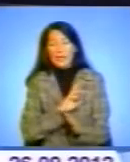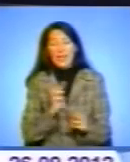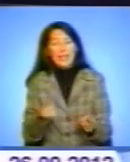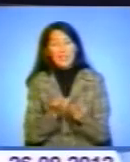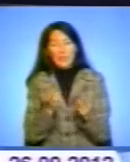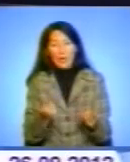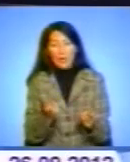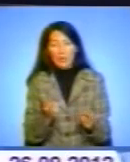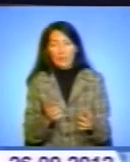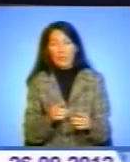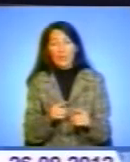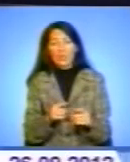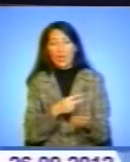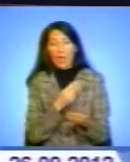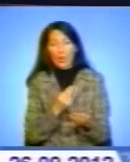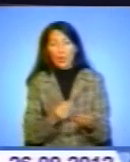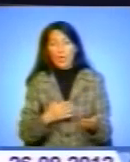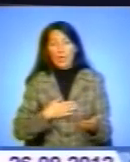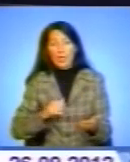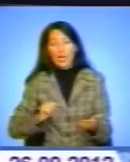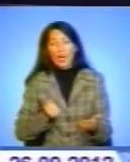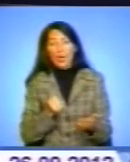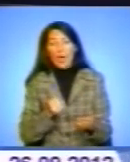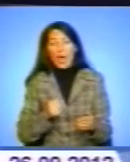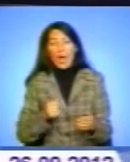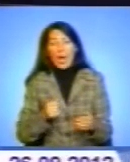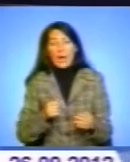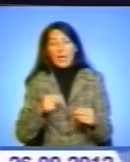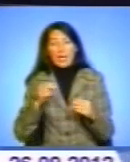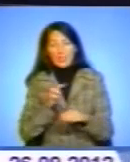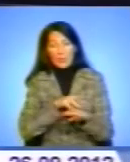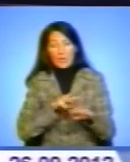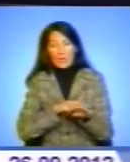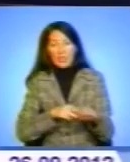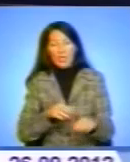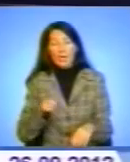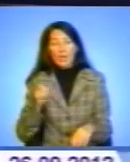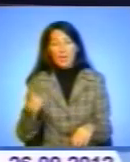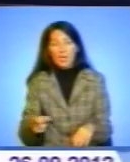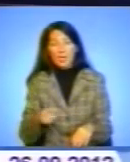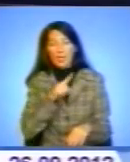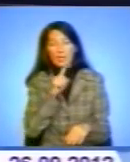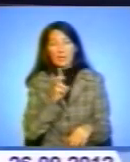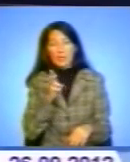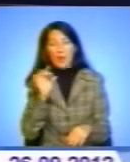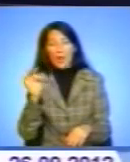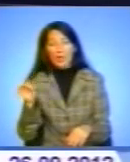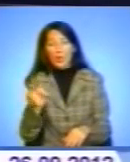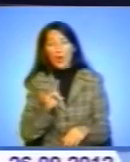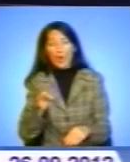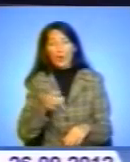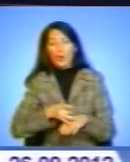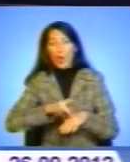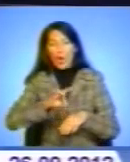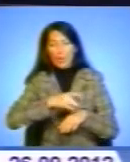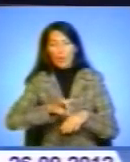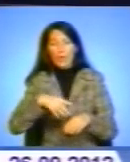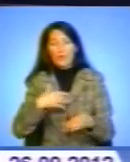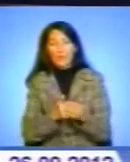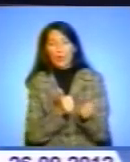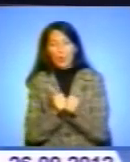І ще сюжет наших колег з міліції. Житель з Бараського району по-звірячому катував свою сусідку, а потім підпалив будинок,